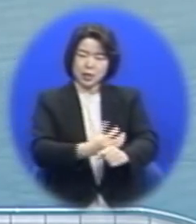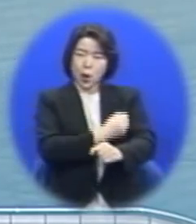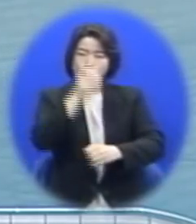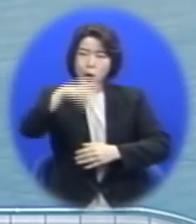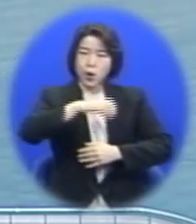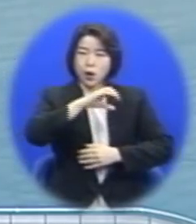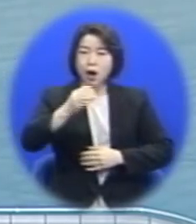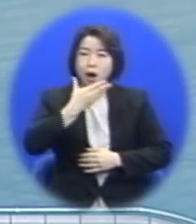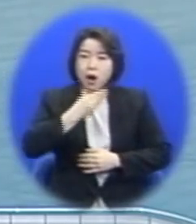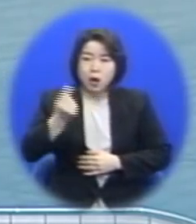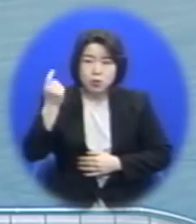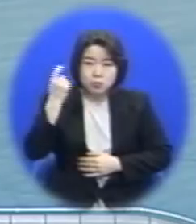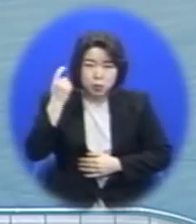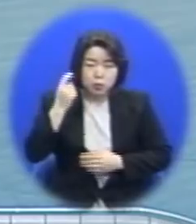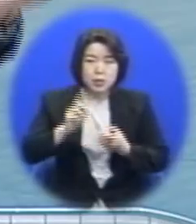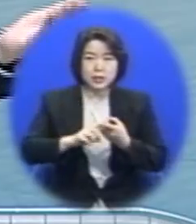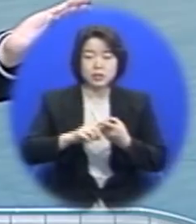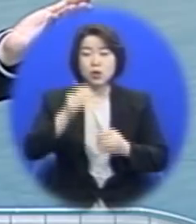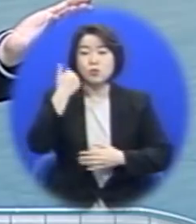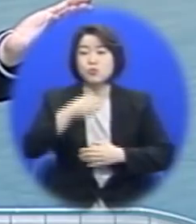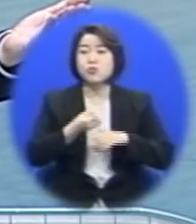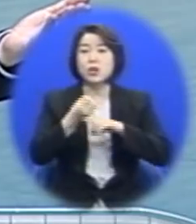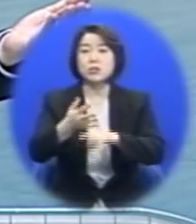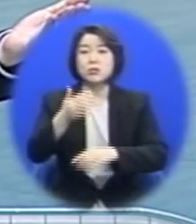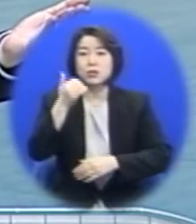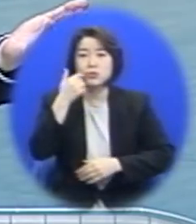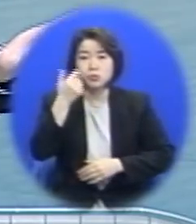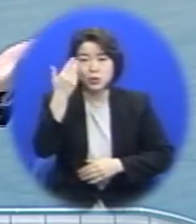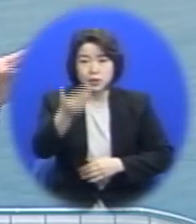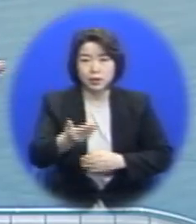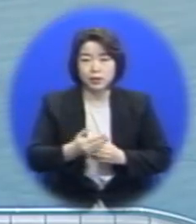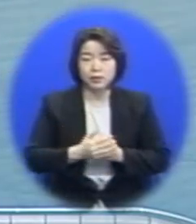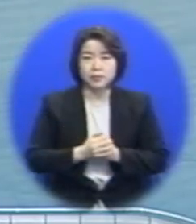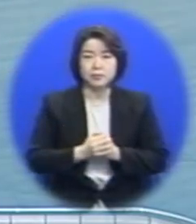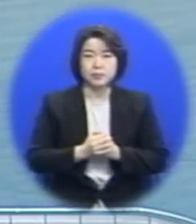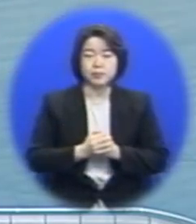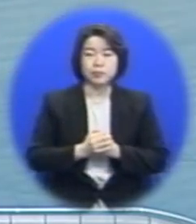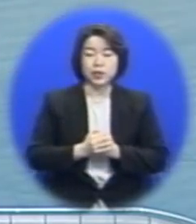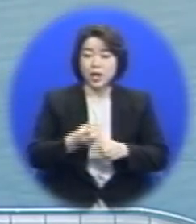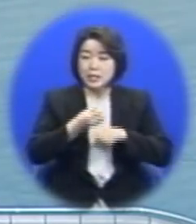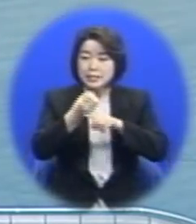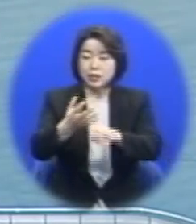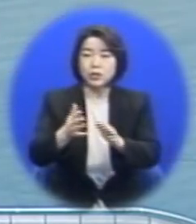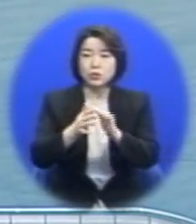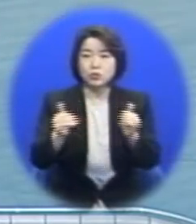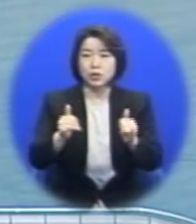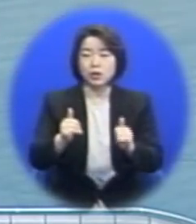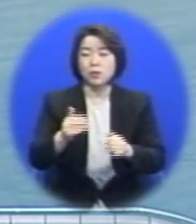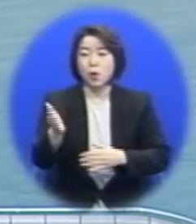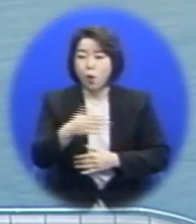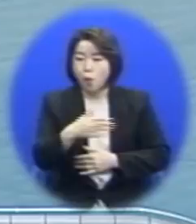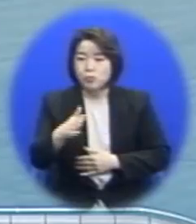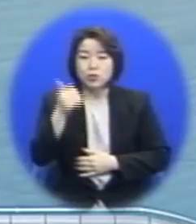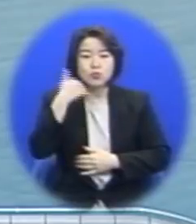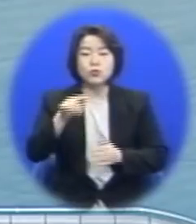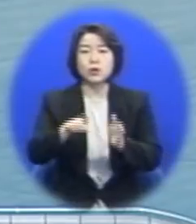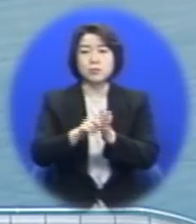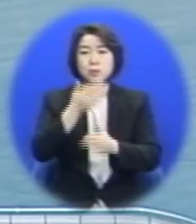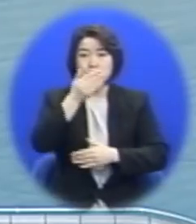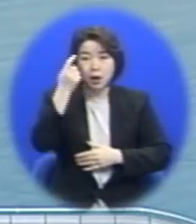십자가의 복음을 누가 전해줄 것입니까? 전해주는 사람이 없는데 누가 믿을 수